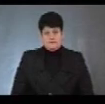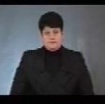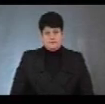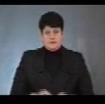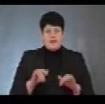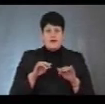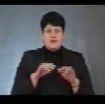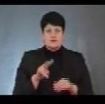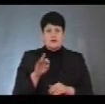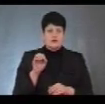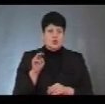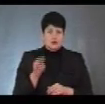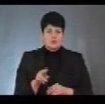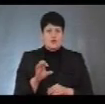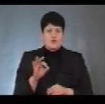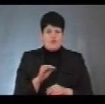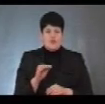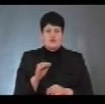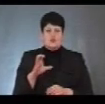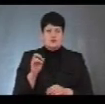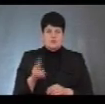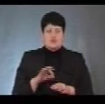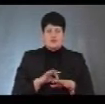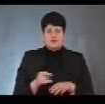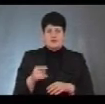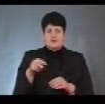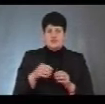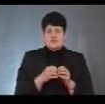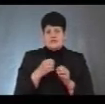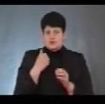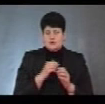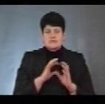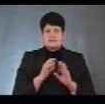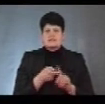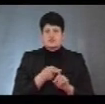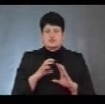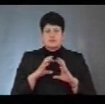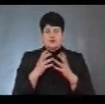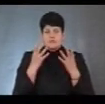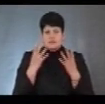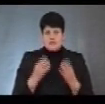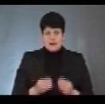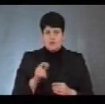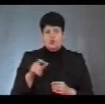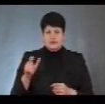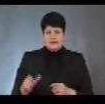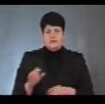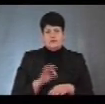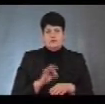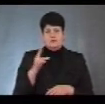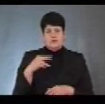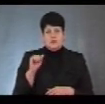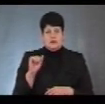Акцію «Lots of Socks» у Тернополі проводять з 2010 року з нагоди Міжнародного дня людини з синдромом Дауна. За словами